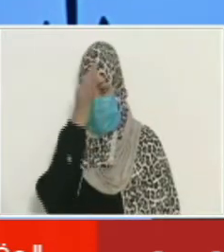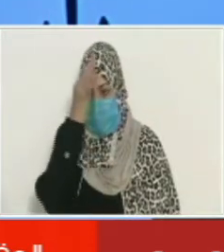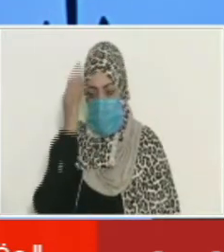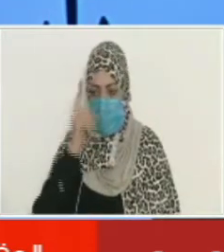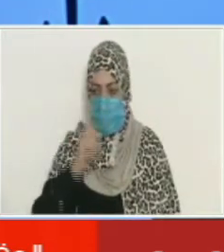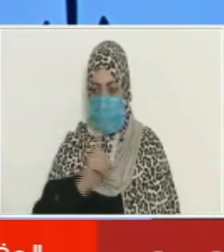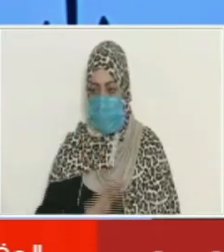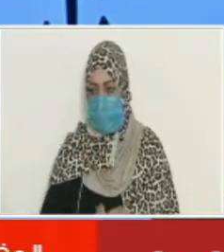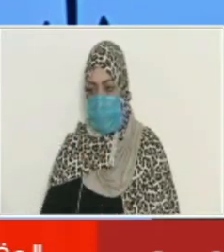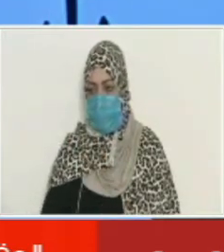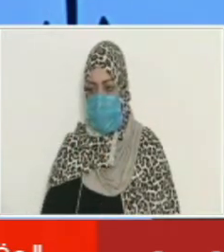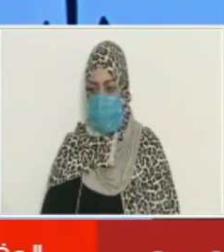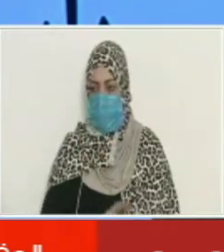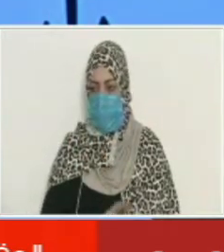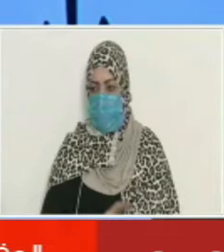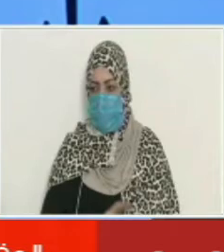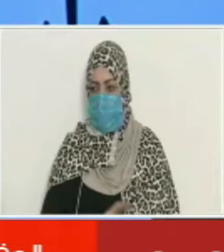ترك الإمام تكبيرات العيد